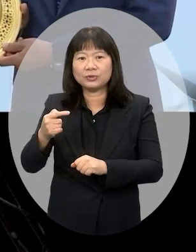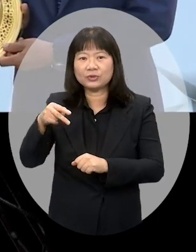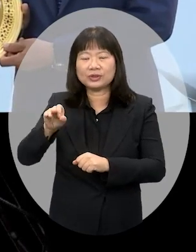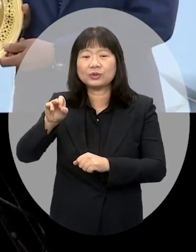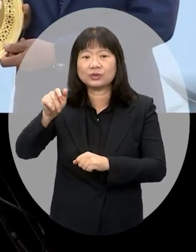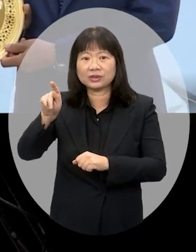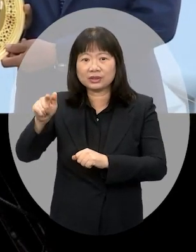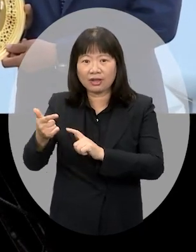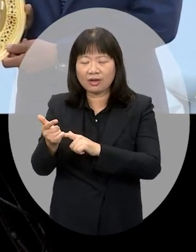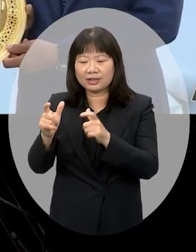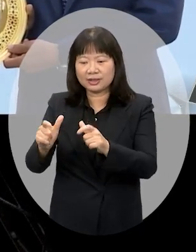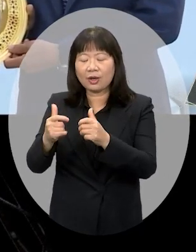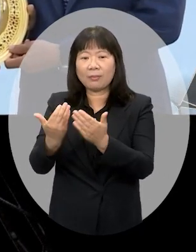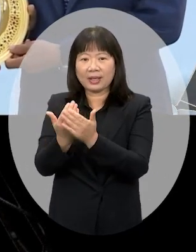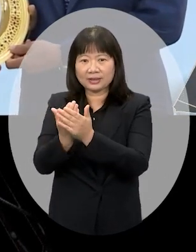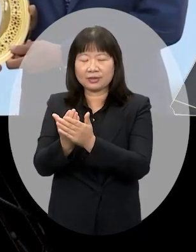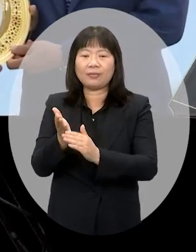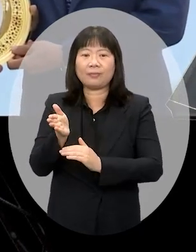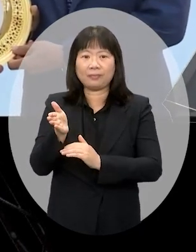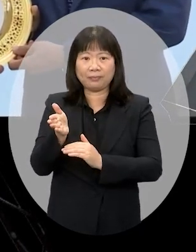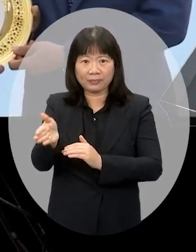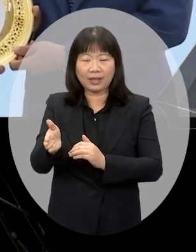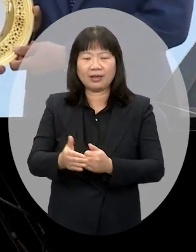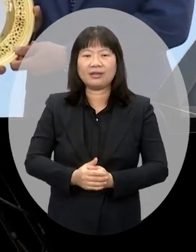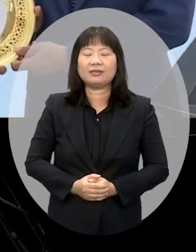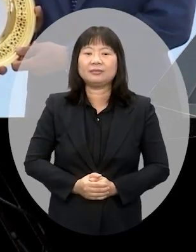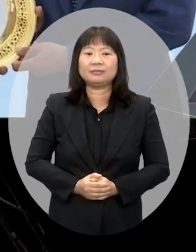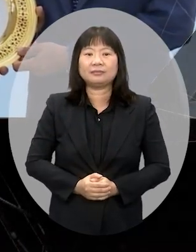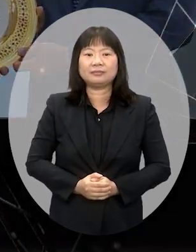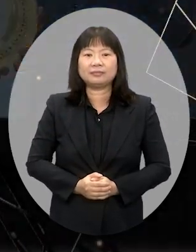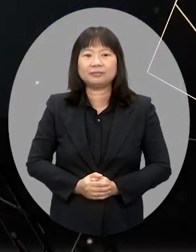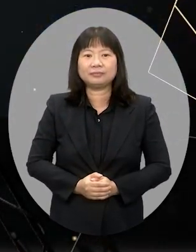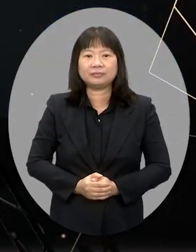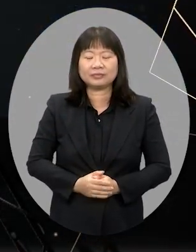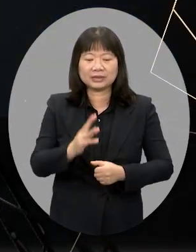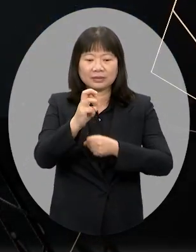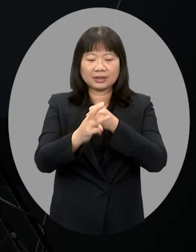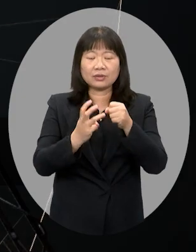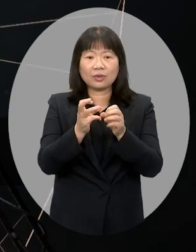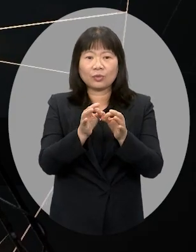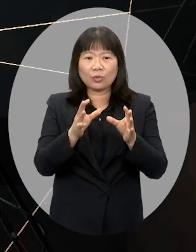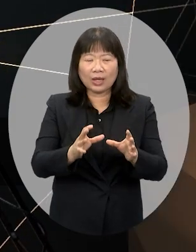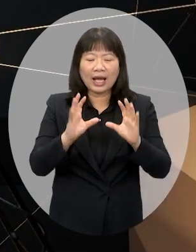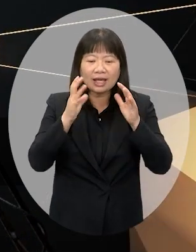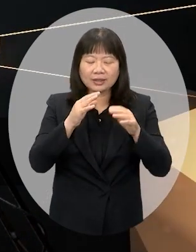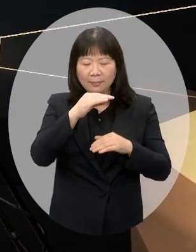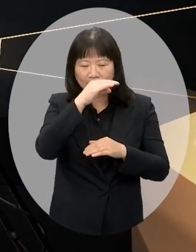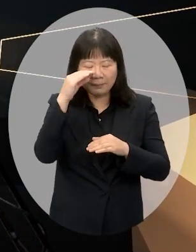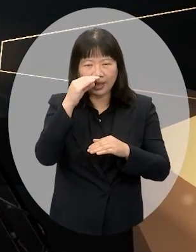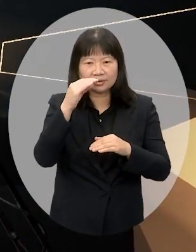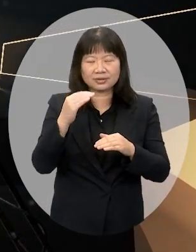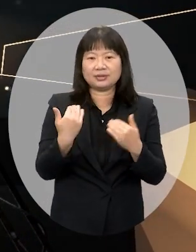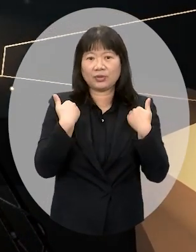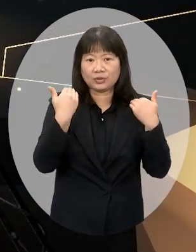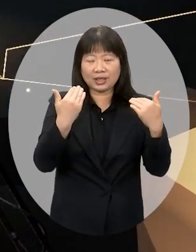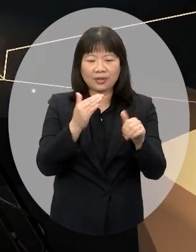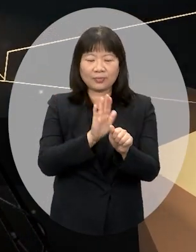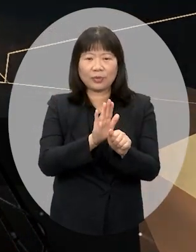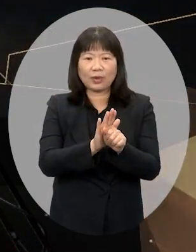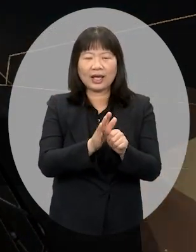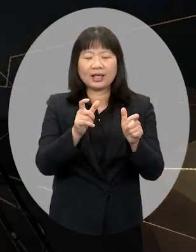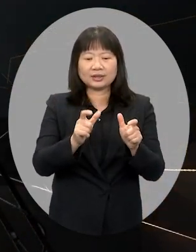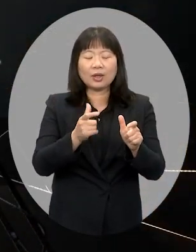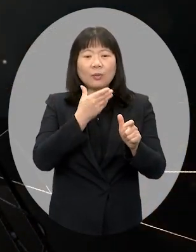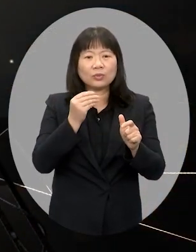펼치는 문승현 씨가 지역사회발전 부문 수상자로 이름을 올렸습니다. 또 33년 동안 아이들의 올바른 성장에